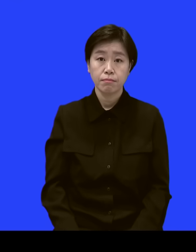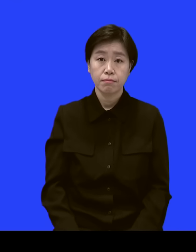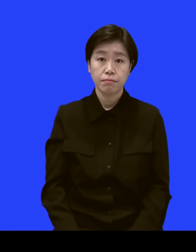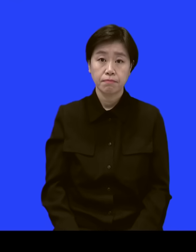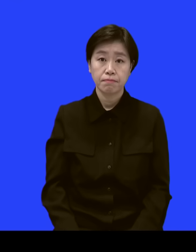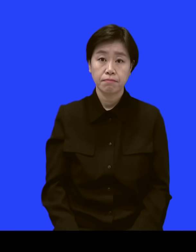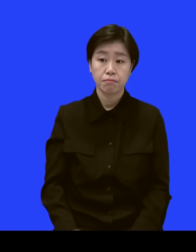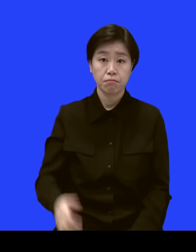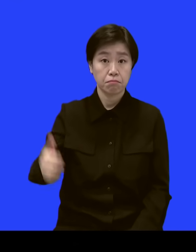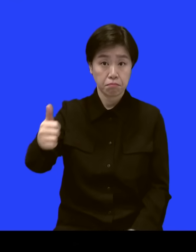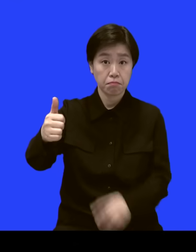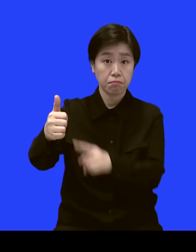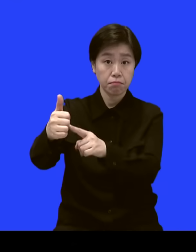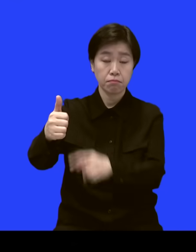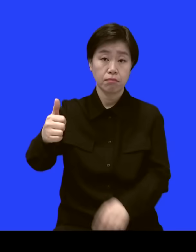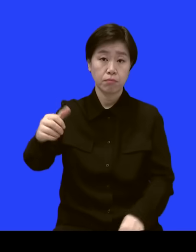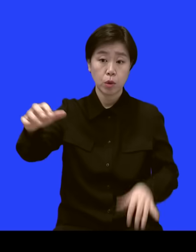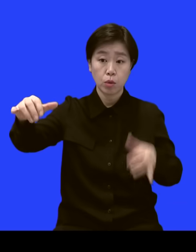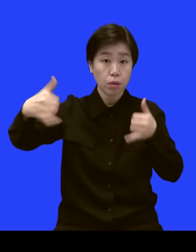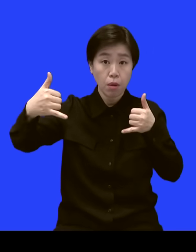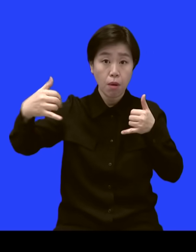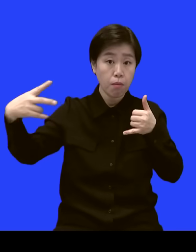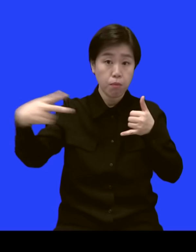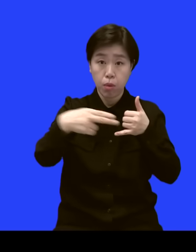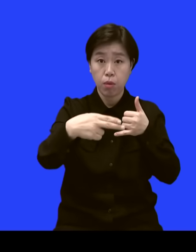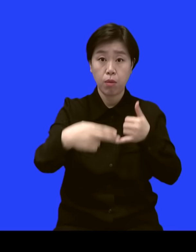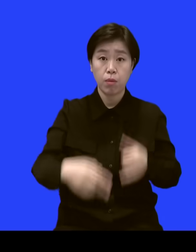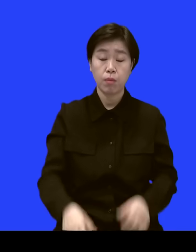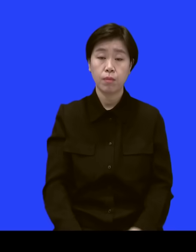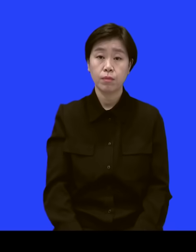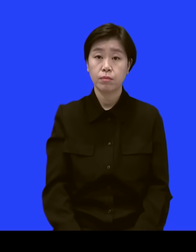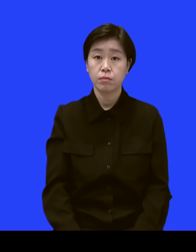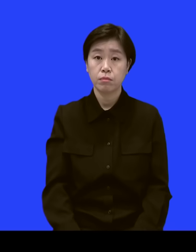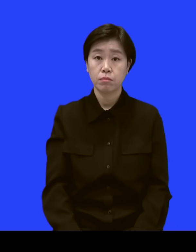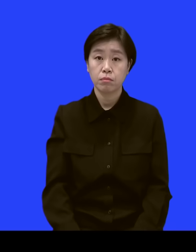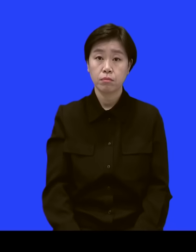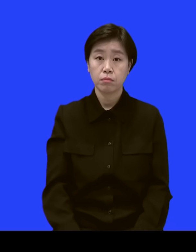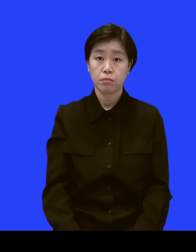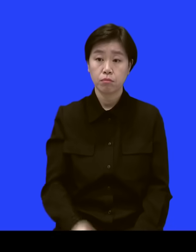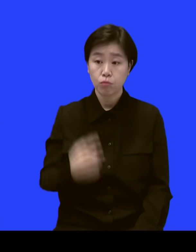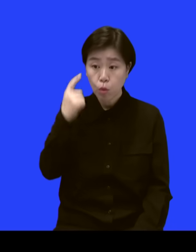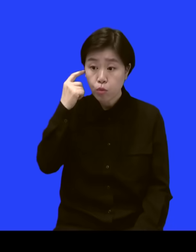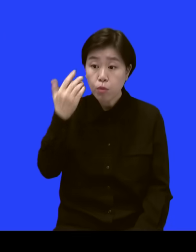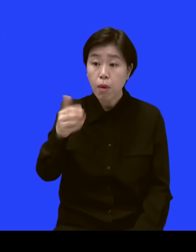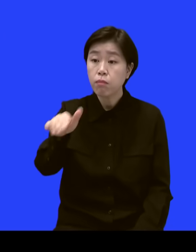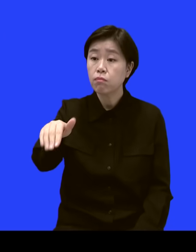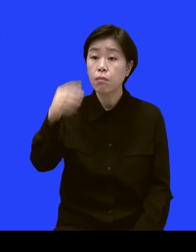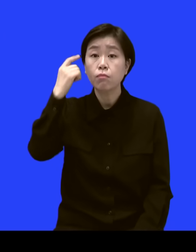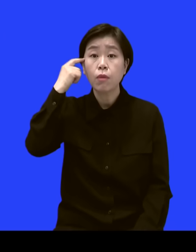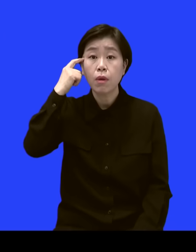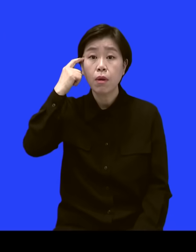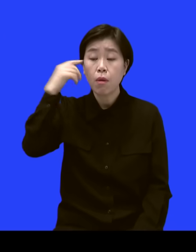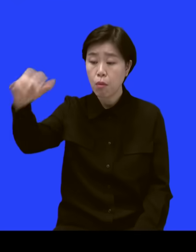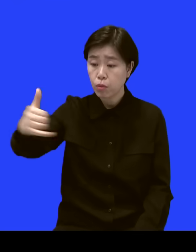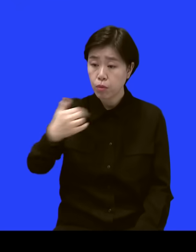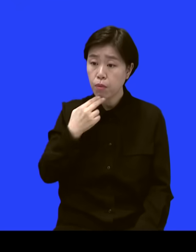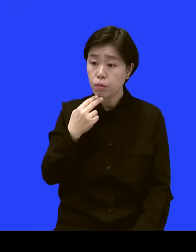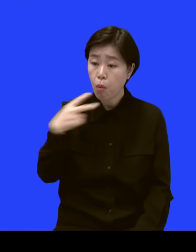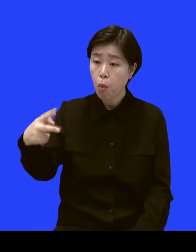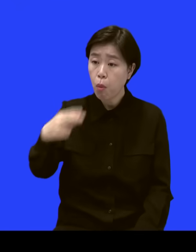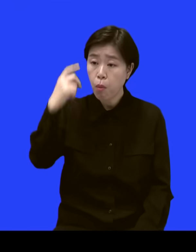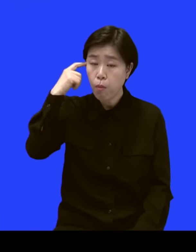그 엄마가 저한테 어느 날 연락을 딱 끊는 거예요. 그래서 제가 왜 그런지 물어봤어요.